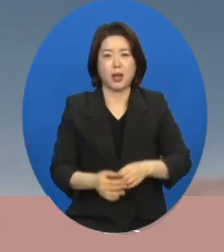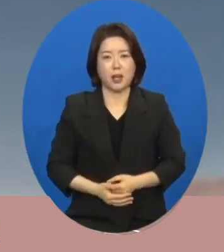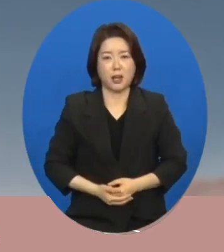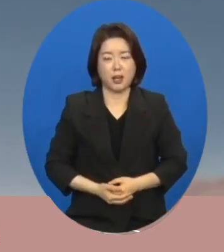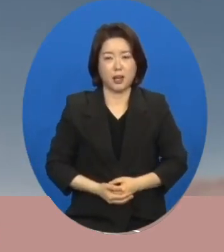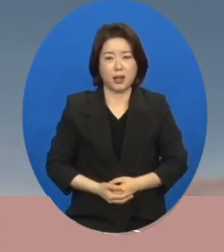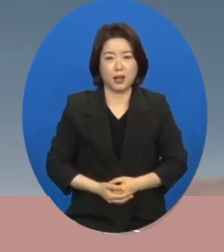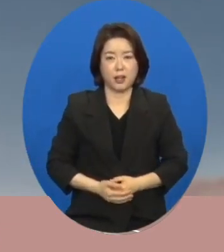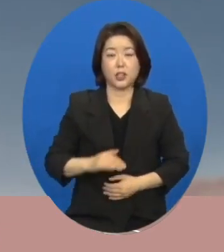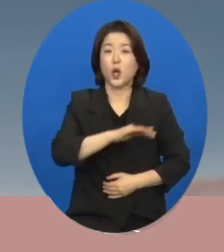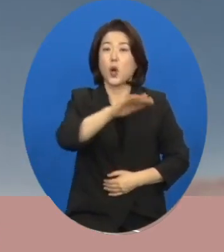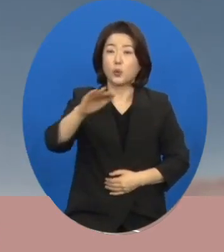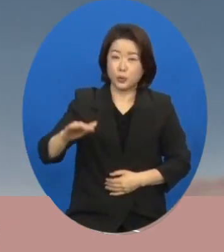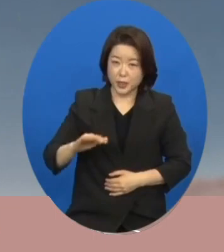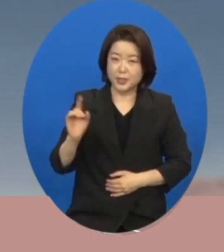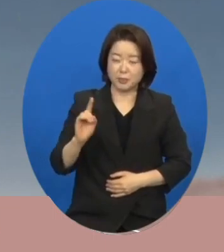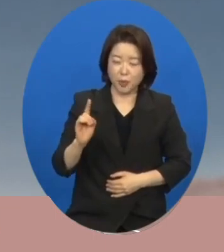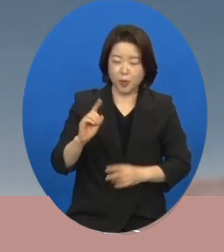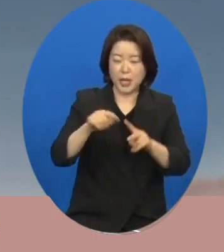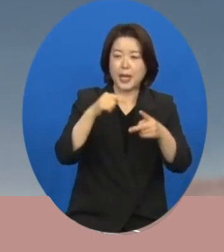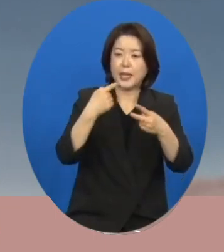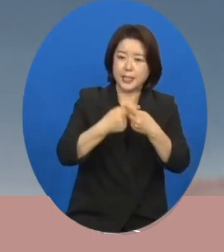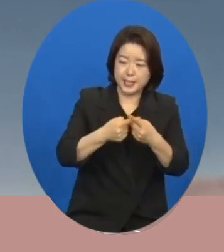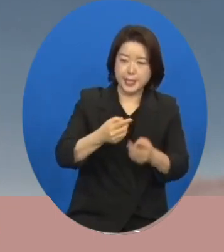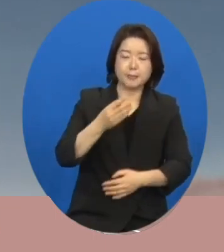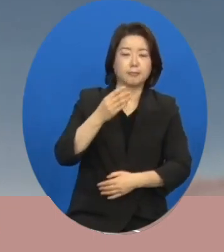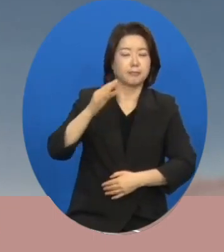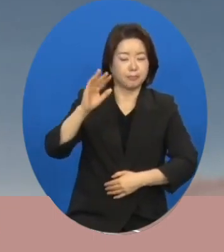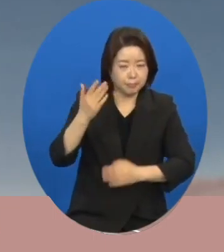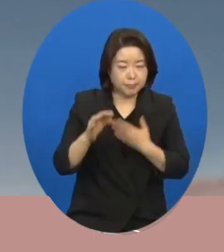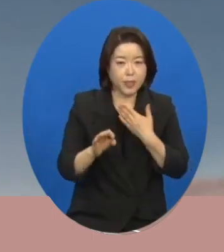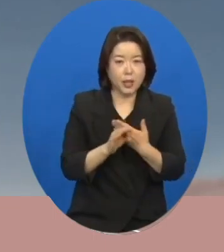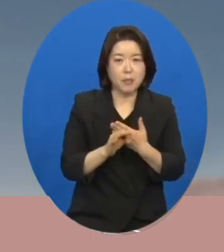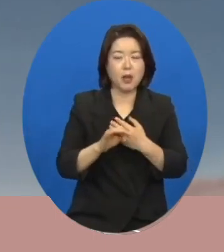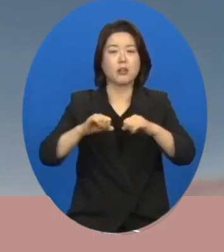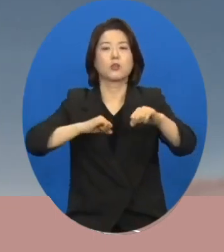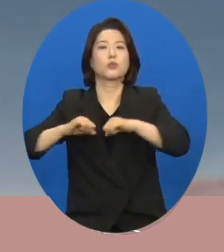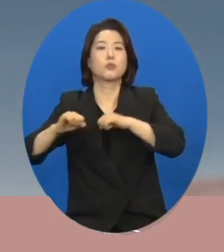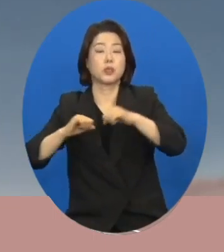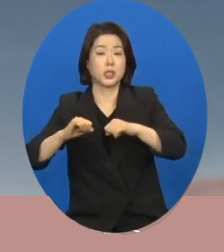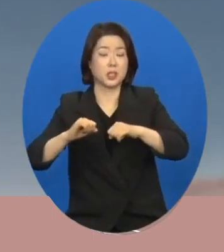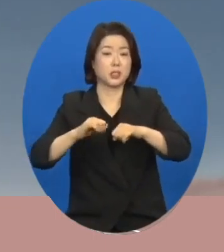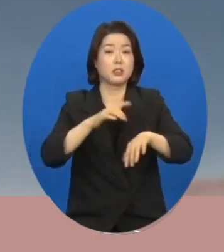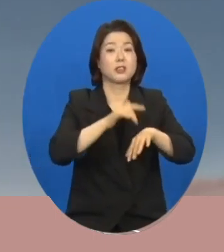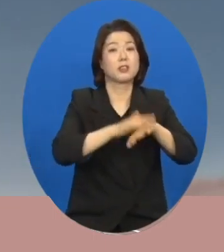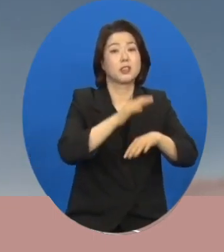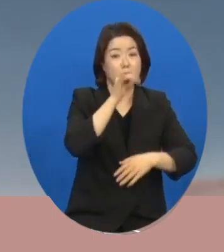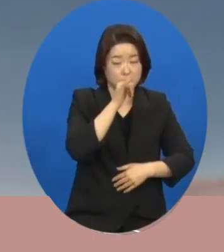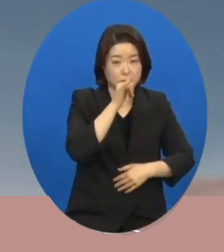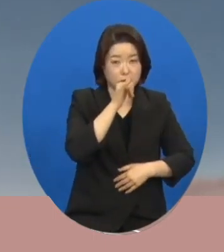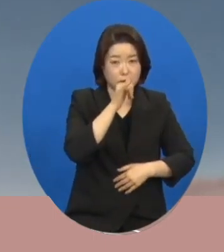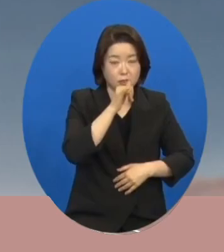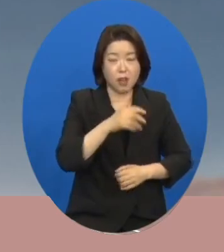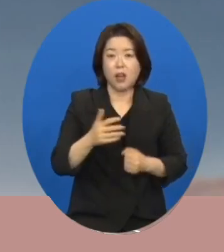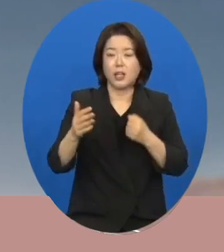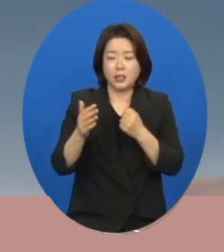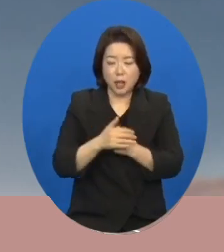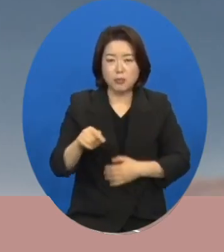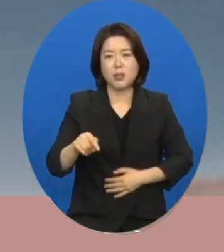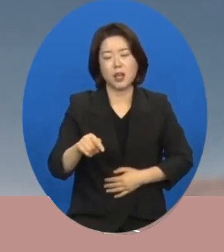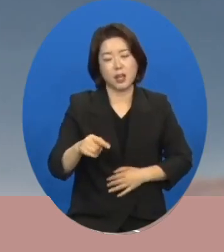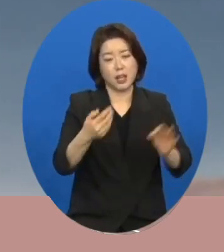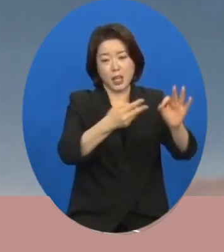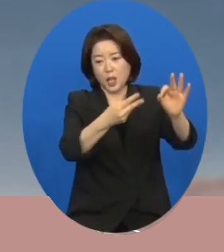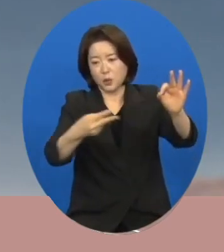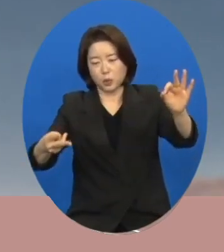있어요 이해되어야만 순종하고 싶으면 자가 우리 안에 있습니다 그래서 요단강을 못 건너는 거야 아까 말씀드렸잖아요 홍해는